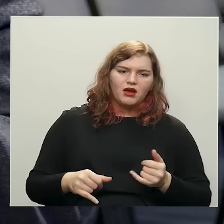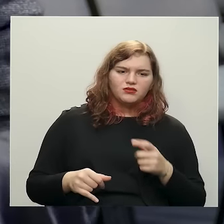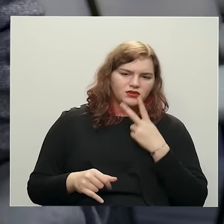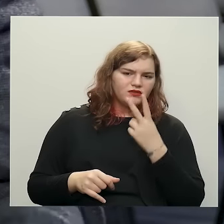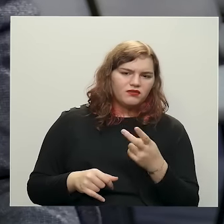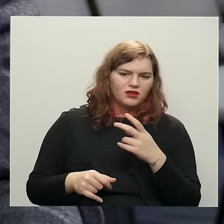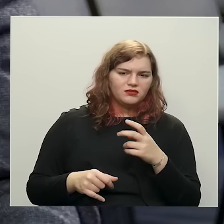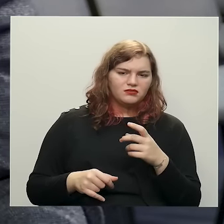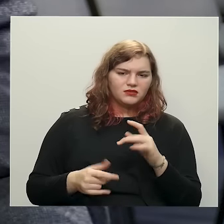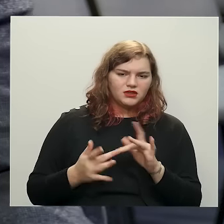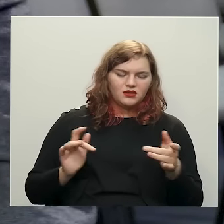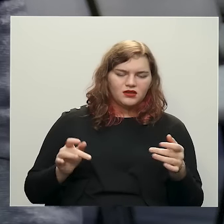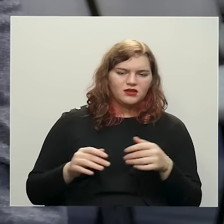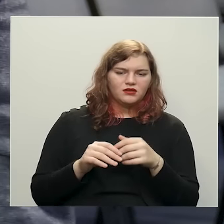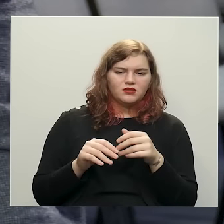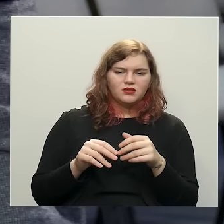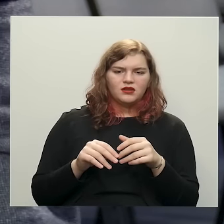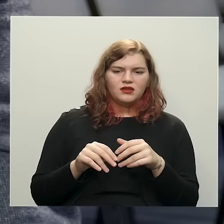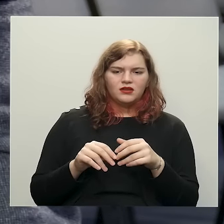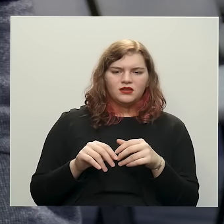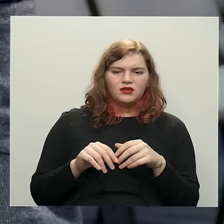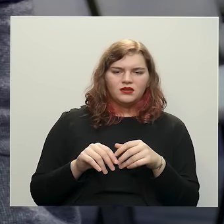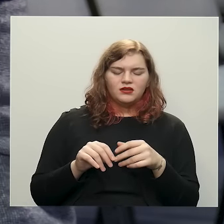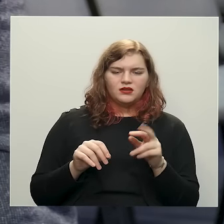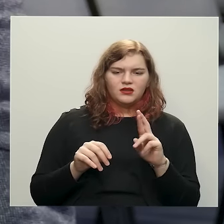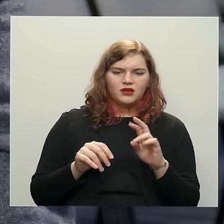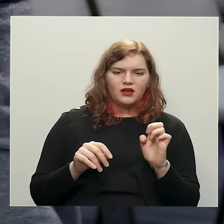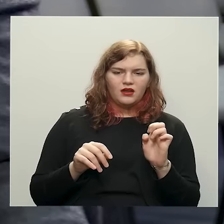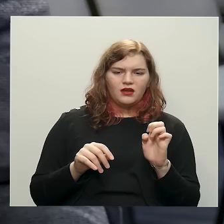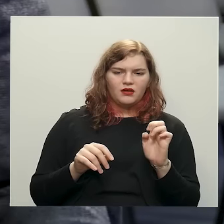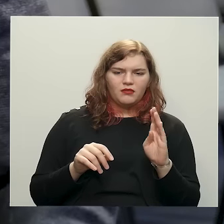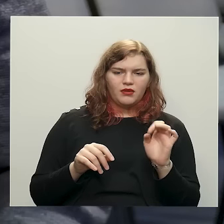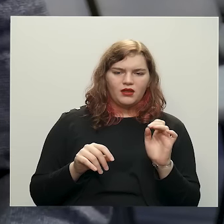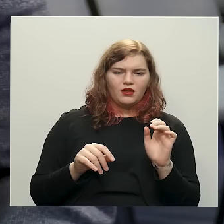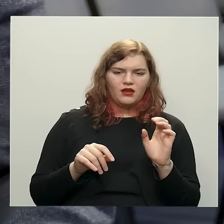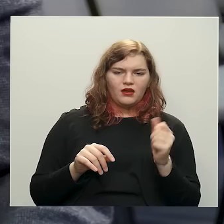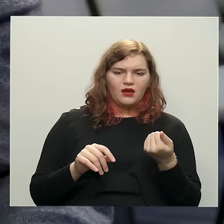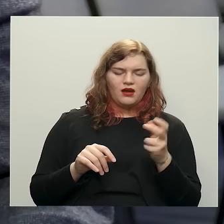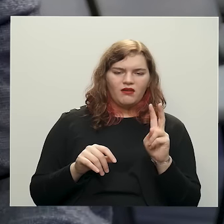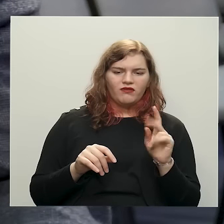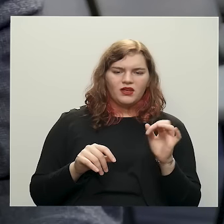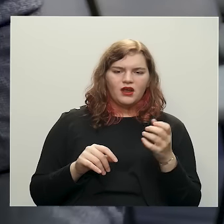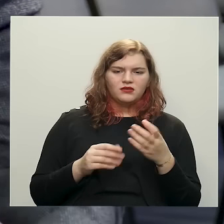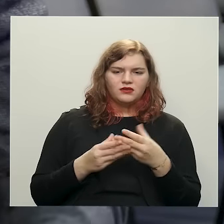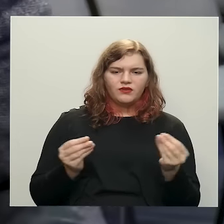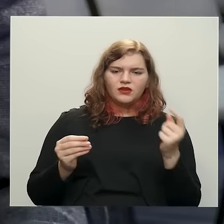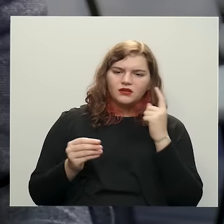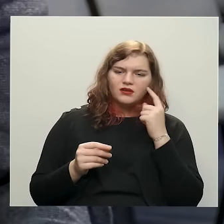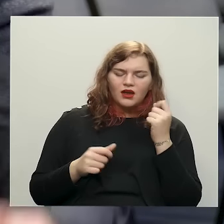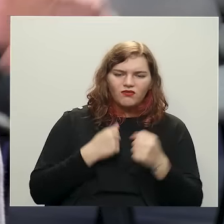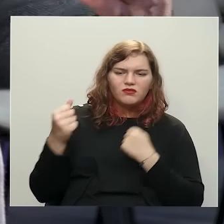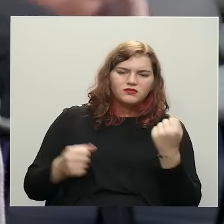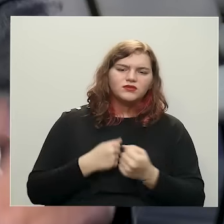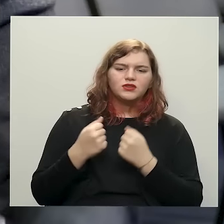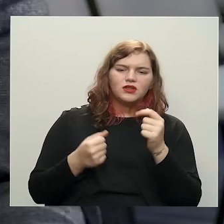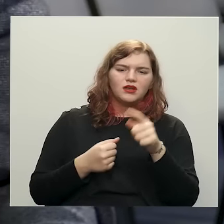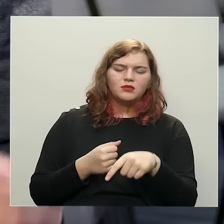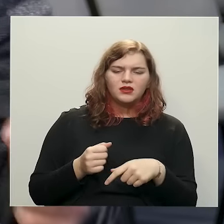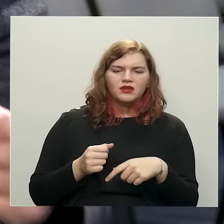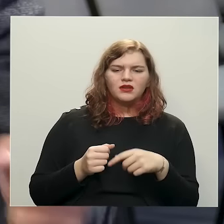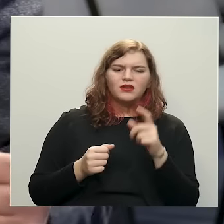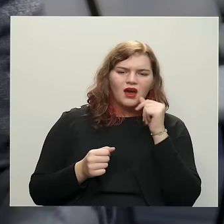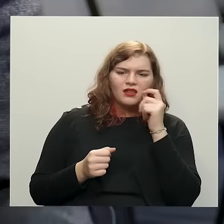imagini puse pe internet, Rebecca Vinarț, vindicarea de surzenie. Și fugi la mine, de la ei, de